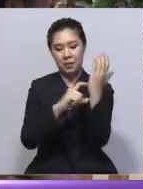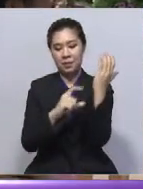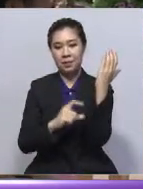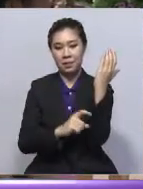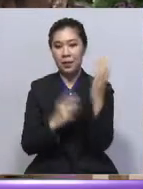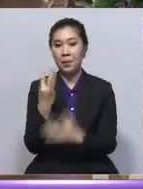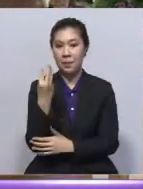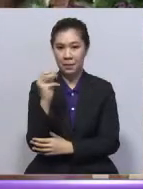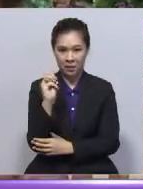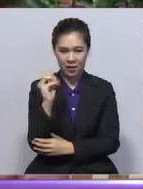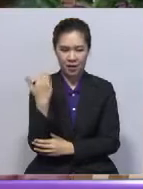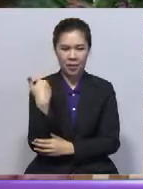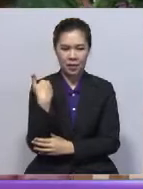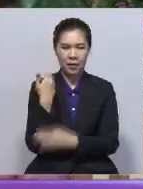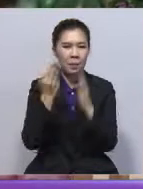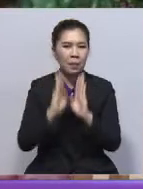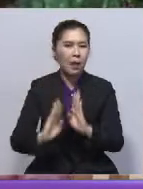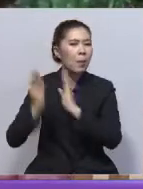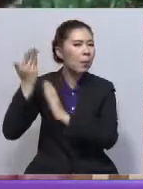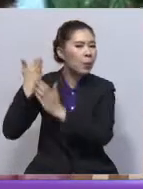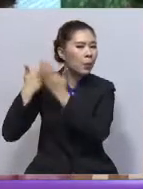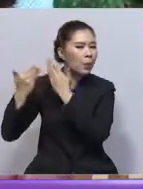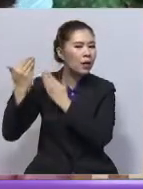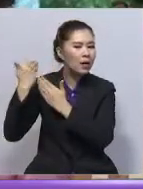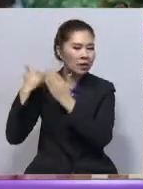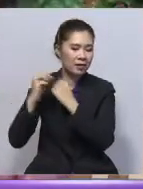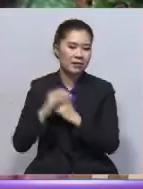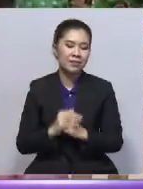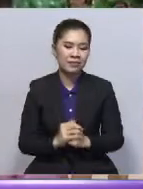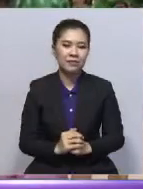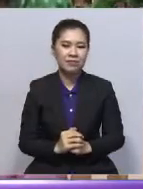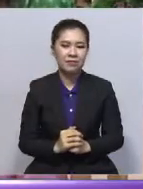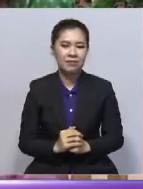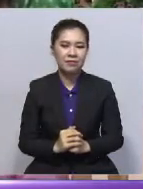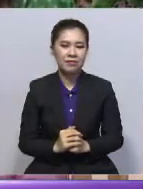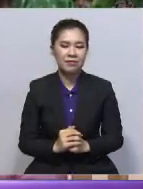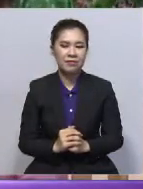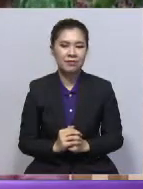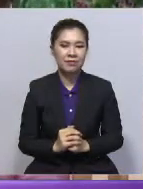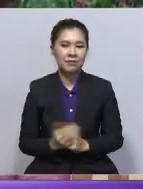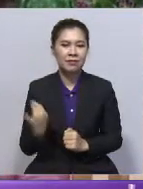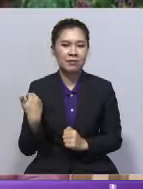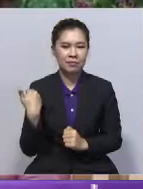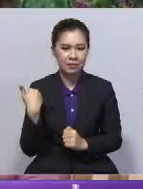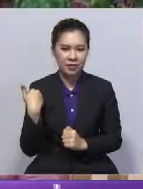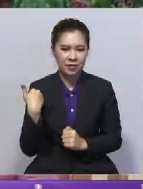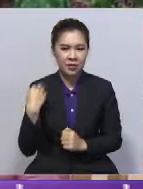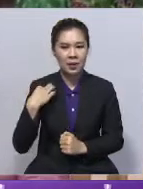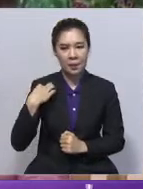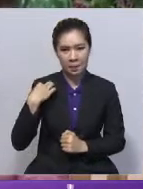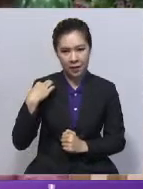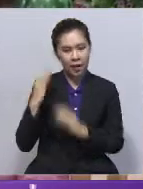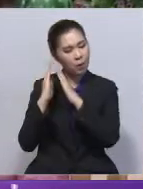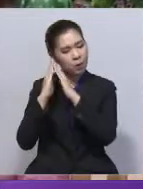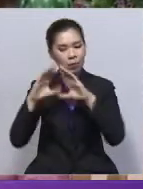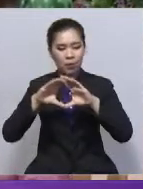ขีดเป็นลายดั้งเดิมมาตั้งแต่โบราณนะครับคือมีมาจากผ้าขีดหมอนขีด